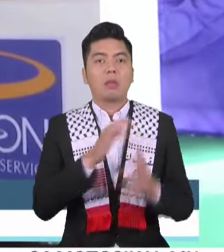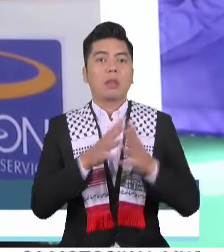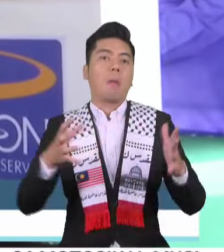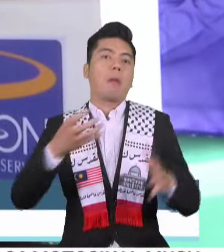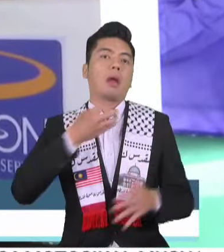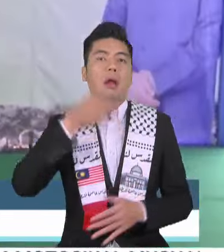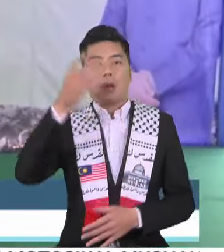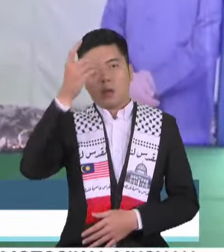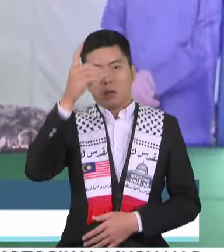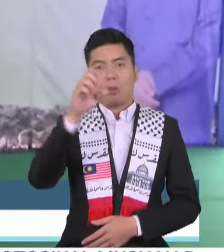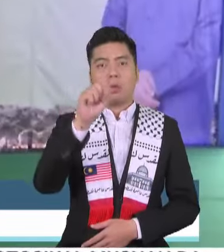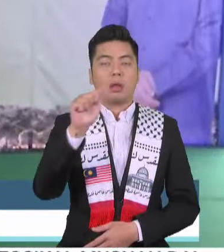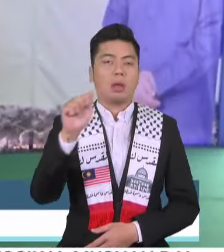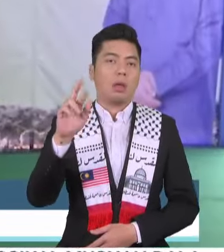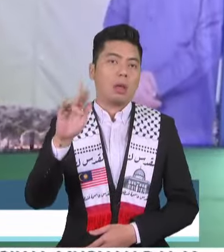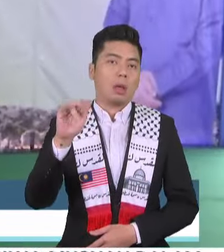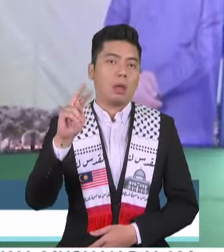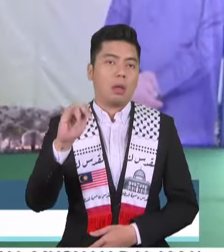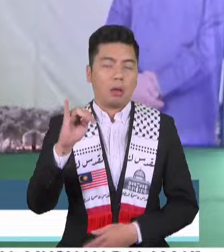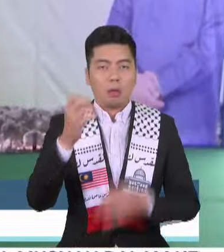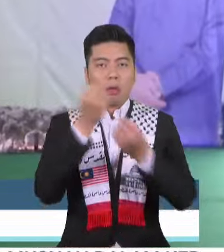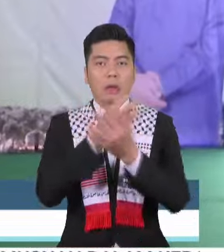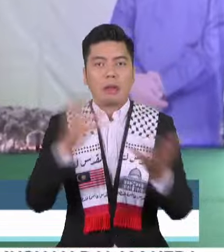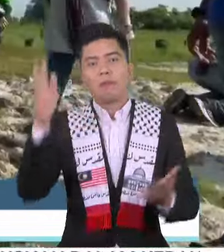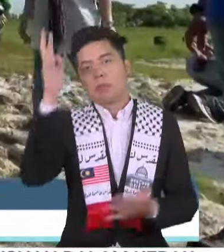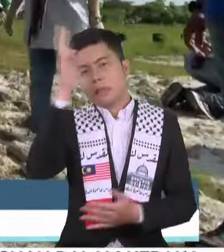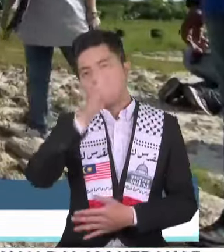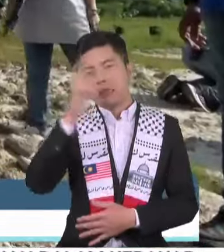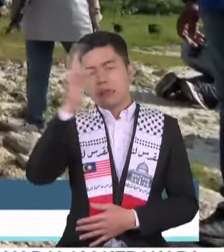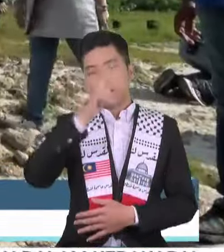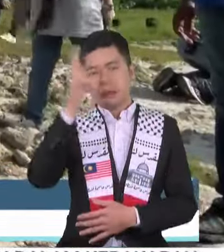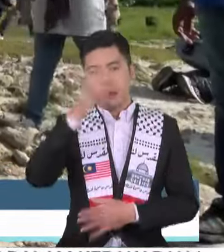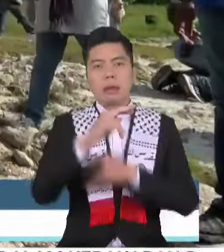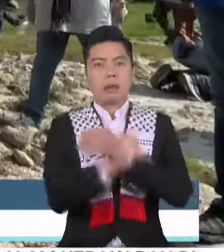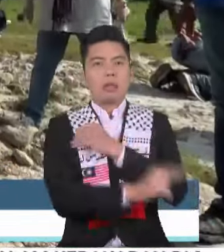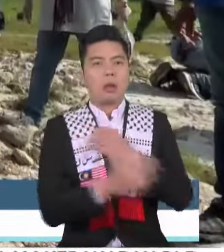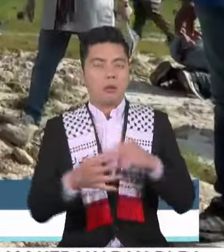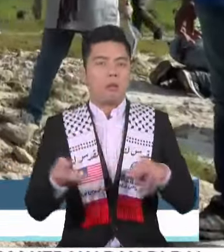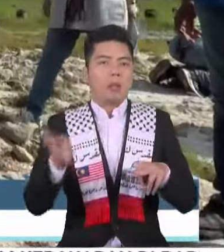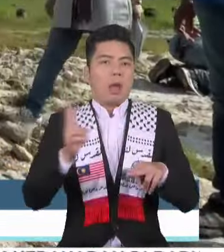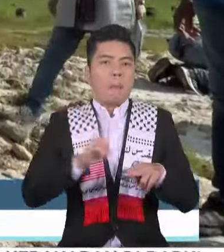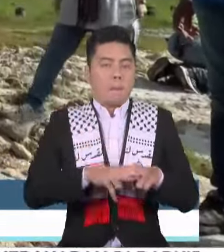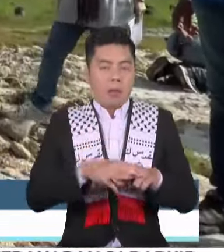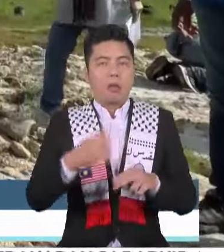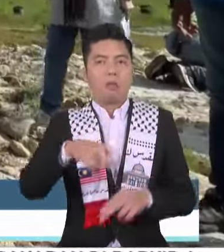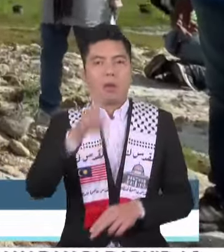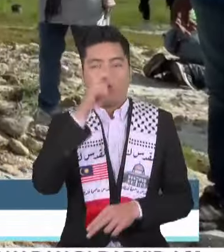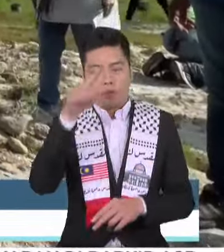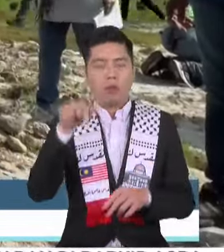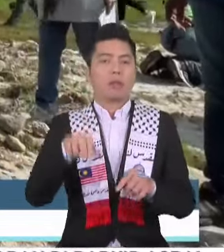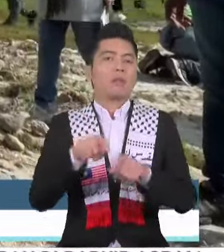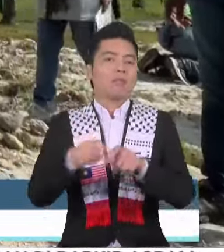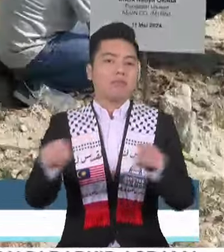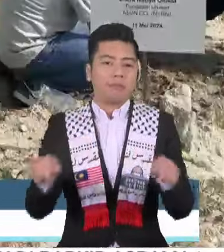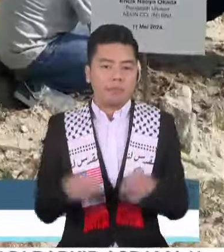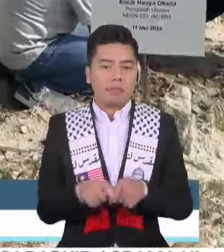Menteri Besar Perak Datuk Seri Sarani Muhammad memaklumkan kerajaan negeri sedia menambah penguatkuasa di lokasi berkenaan.